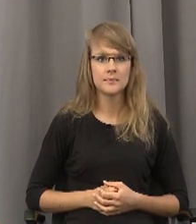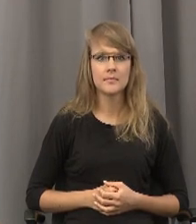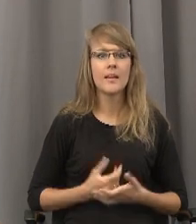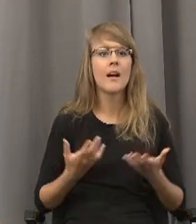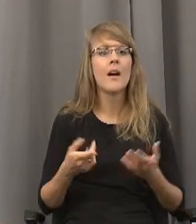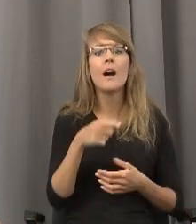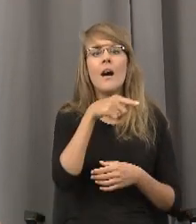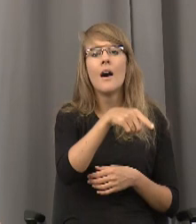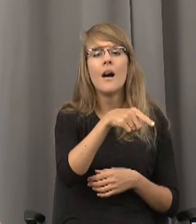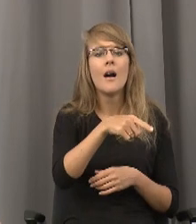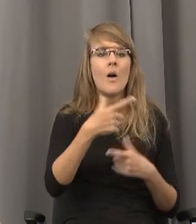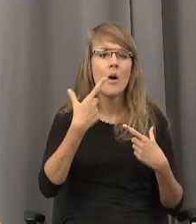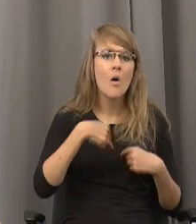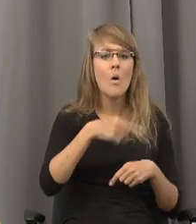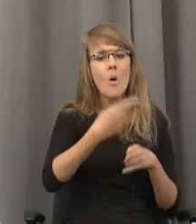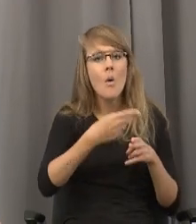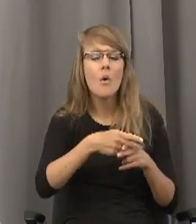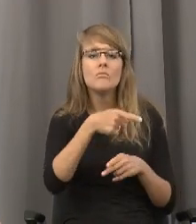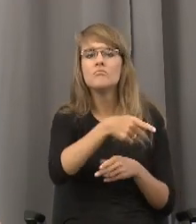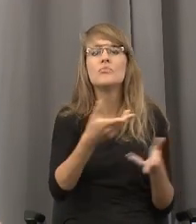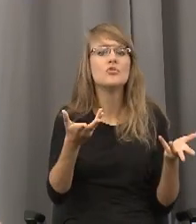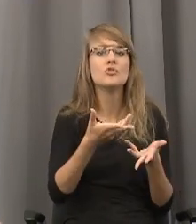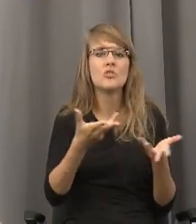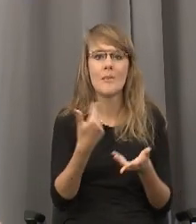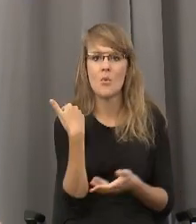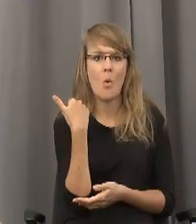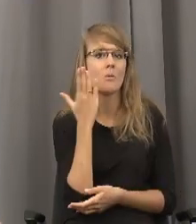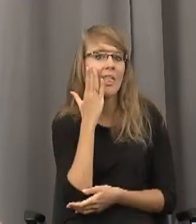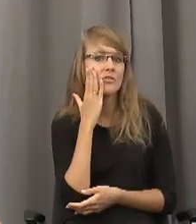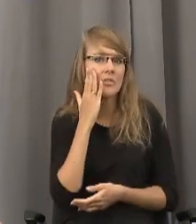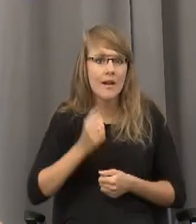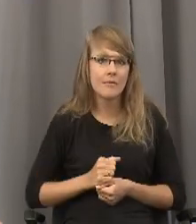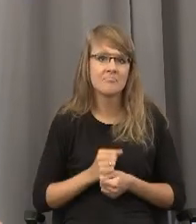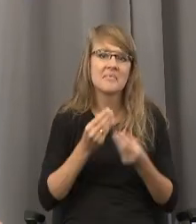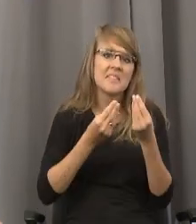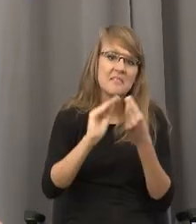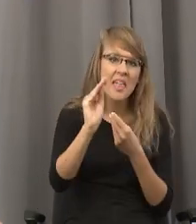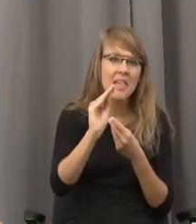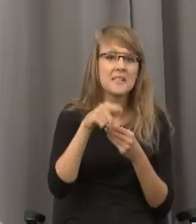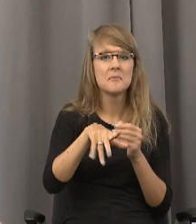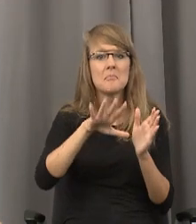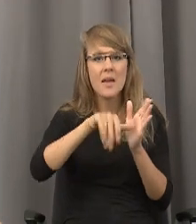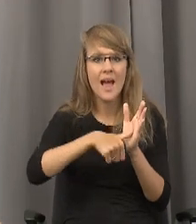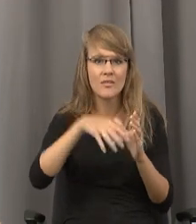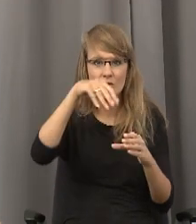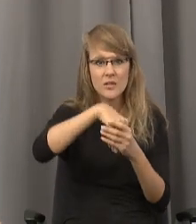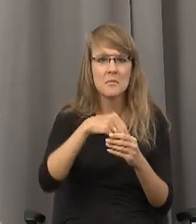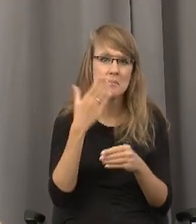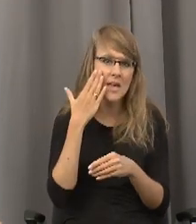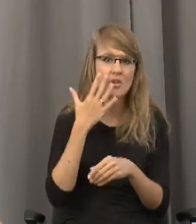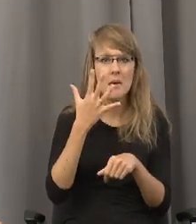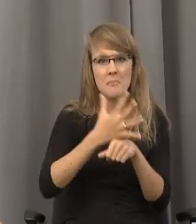miejsce zamieszkania naszych badanych? Więc większość to jest miejscowości 50 do 300 tysięcy